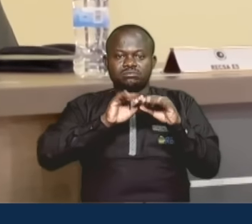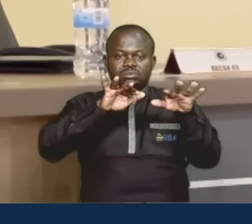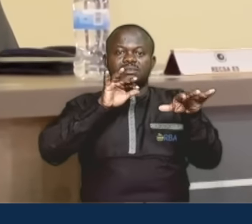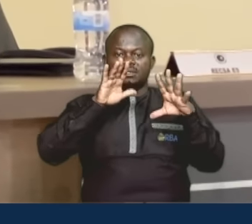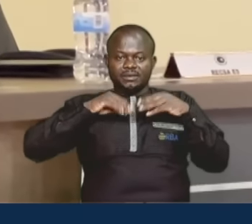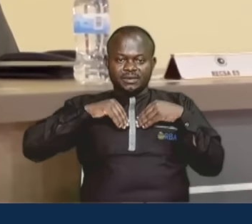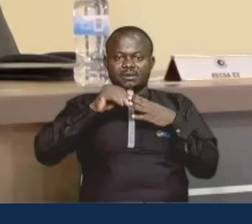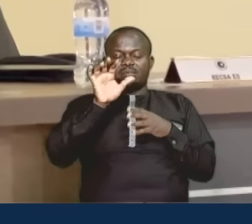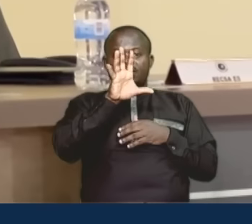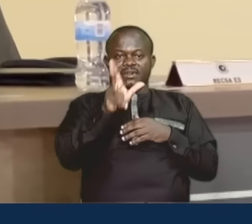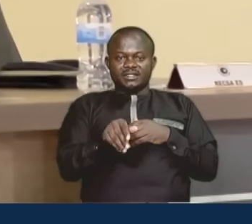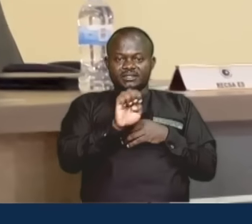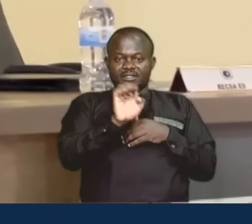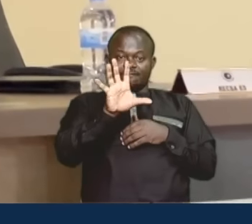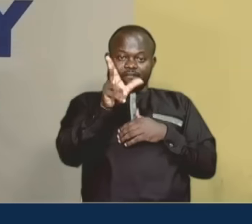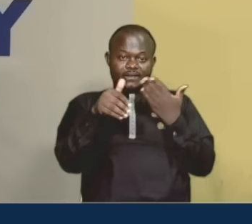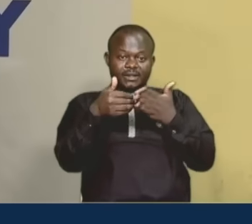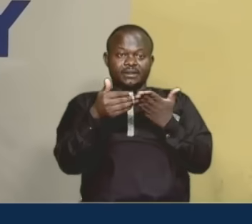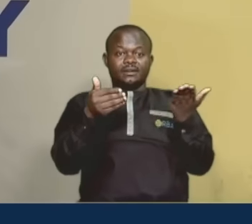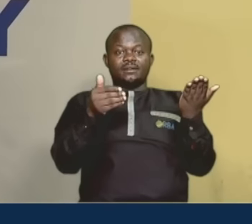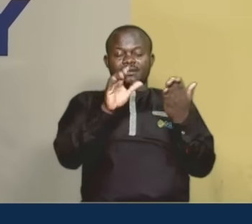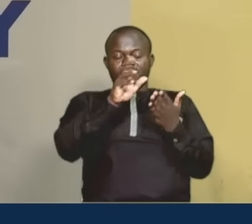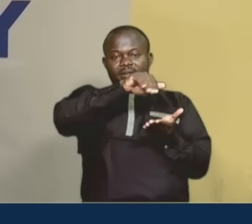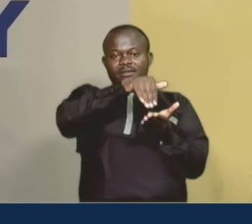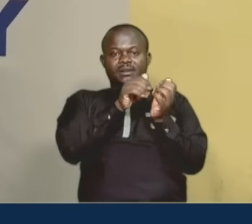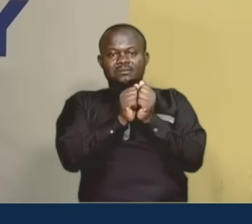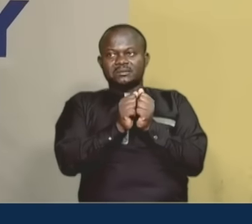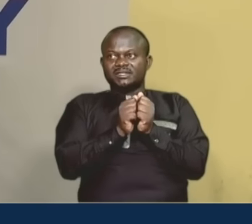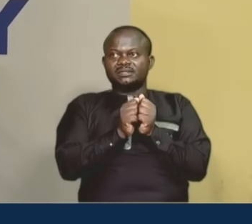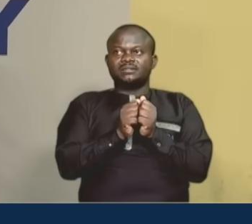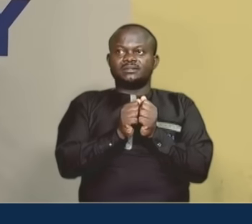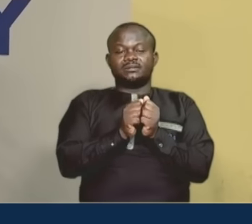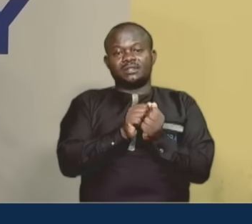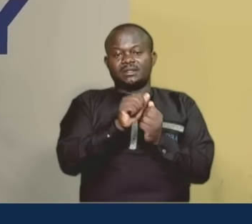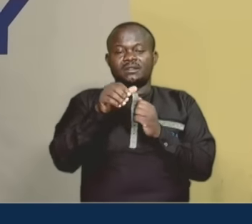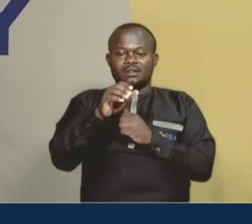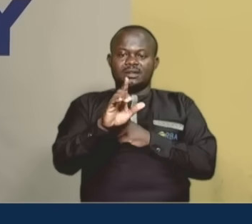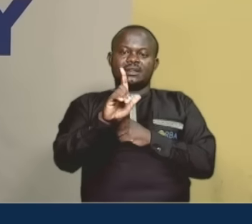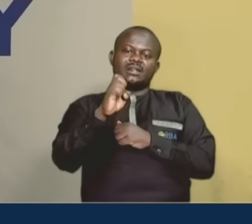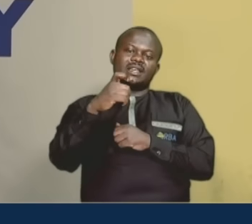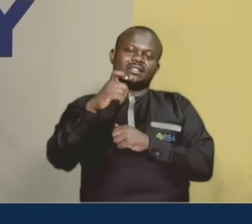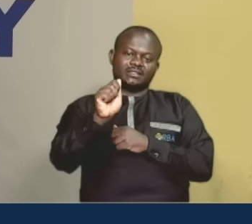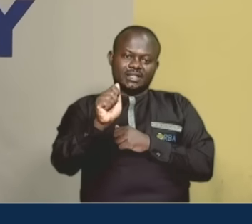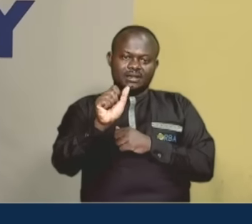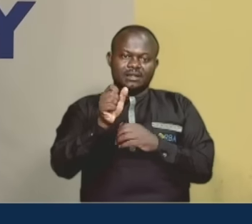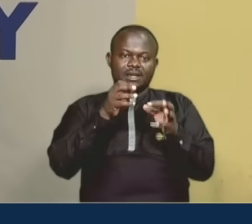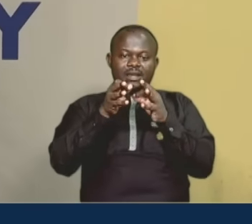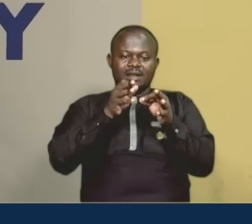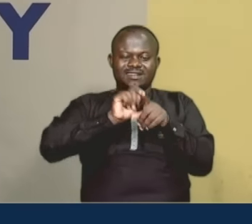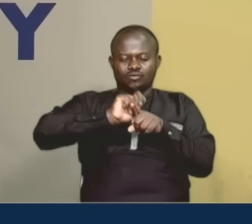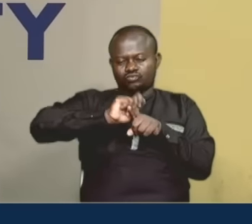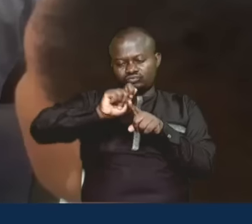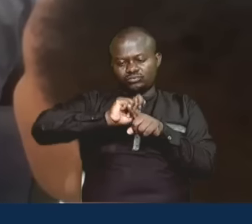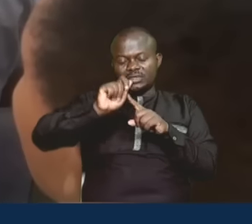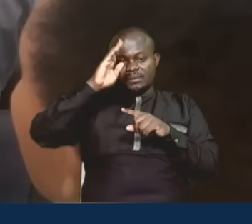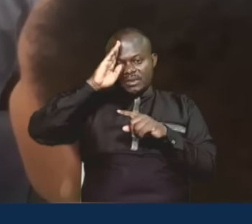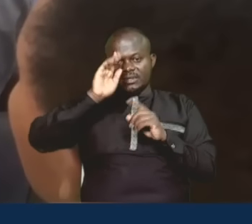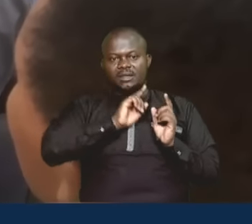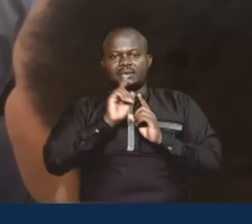ry'intwaro muri Afurika y'Iburasirazuba, Afurika yo hagati no mu ihembe rya Afurika Lexa, harahugurwa abapolisi,